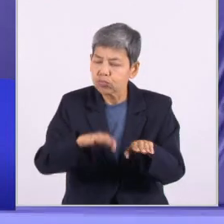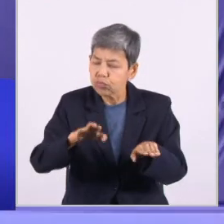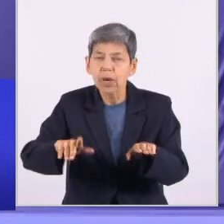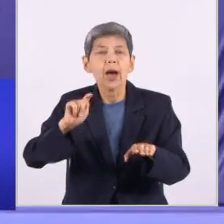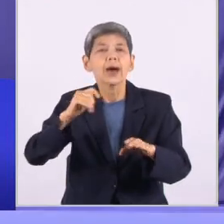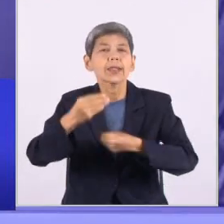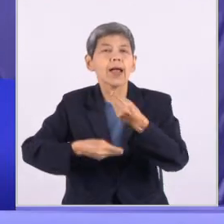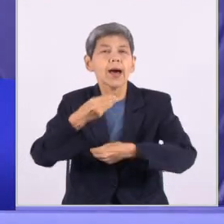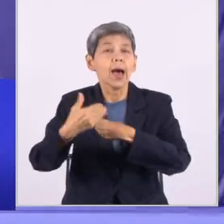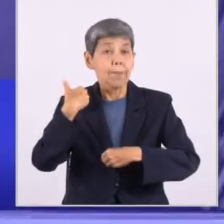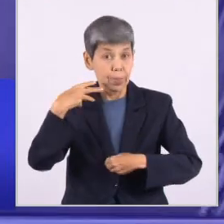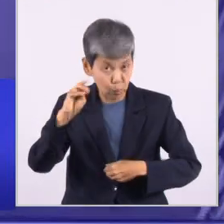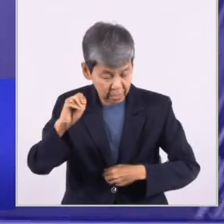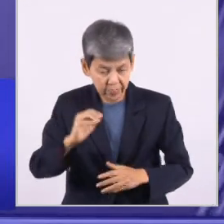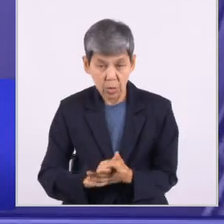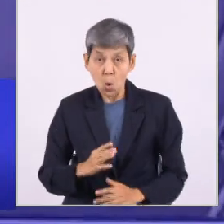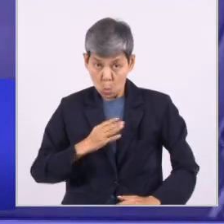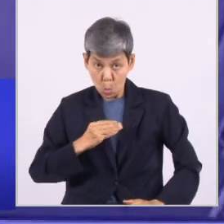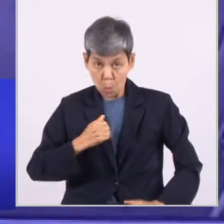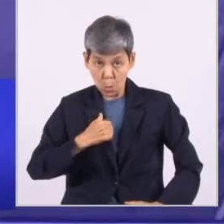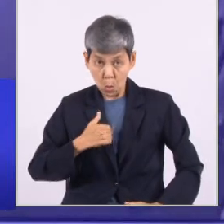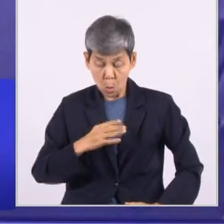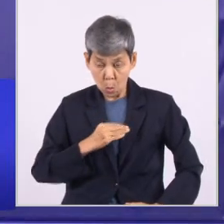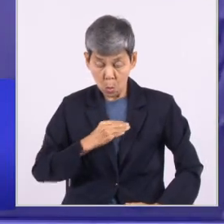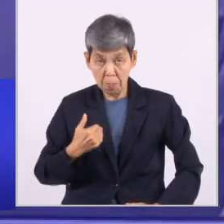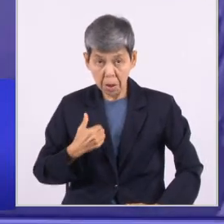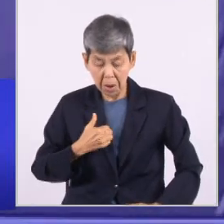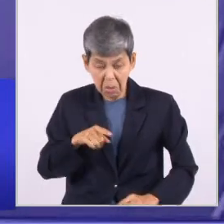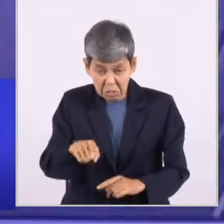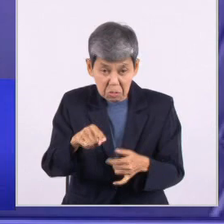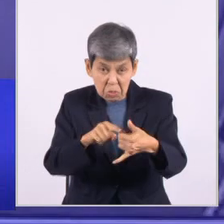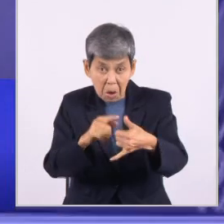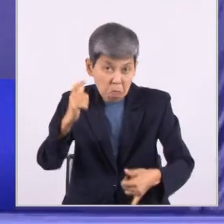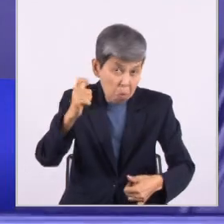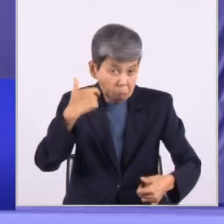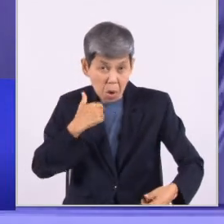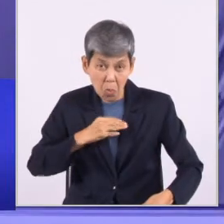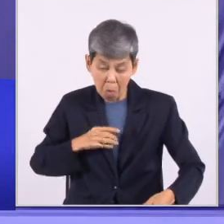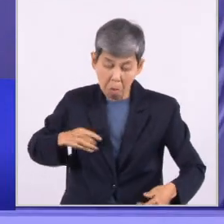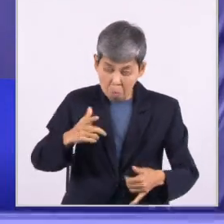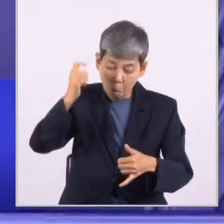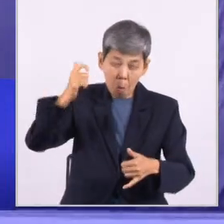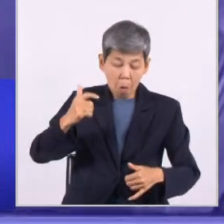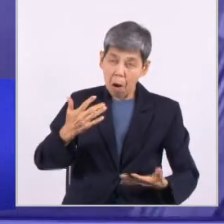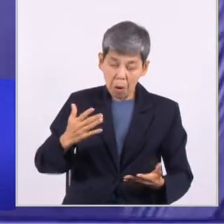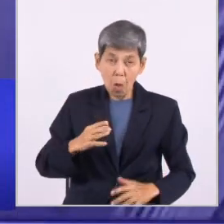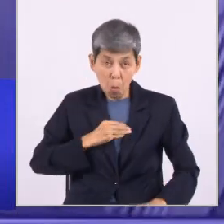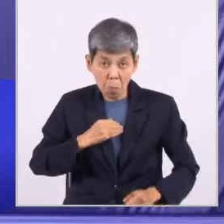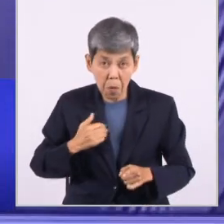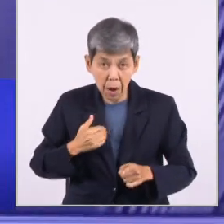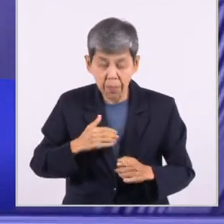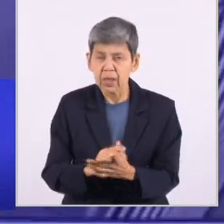มีนบุรีตอนนั้นถามว่าน้องน่ากลัวไหมกลัวว่าตอนเกิดเหตุเนี่ยแบบคนร้ายมีปงมีปืนโดนยิงเข้าไปโดนลูกหลงกลัวหรือเปล่า